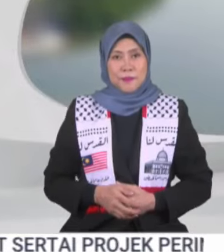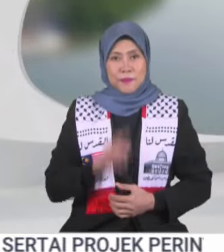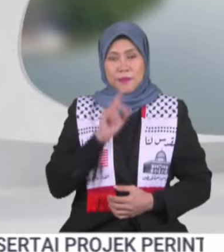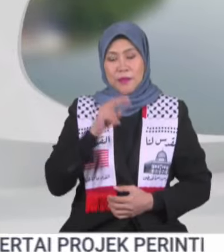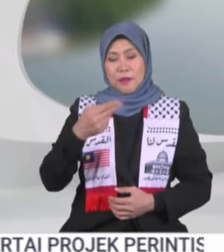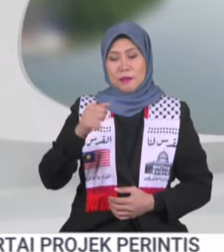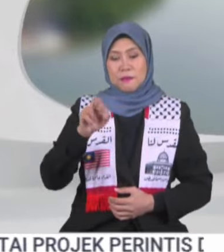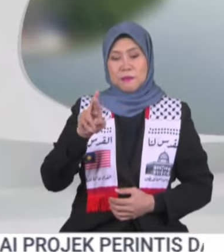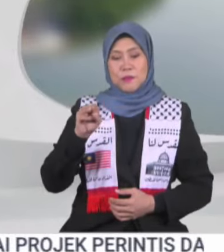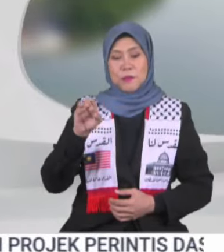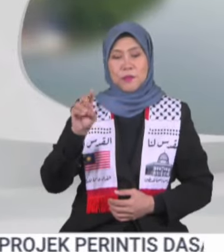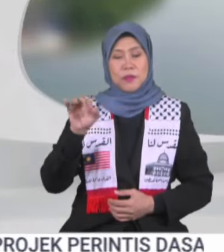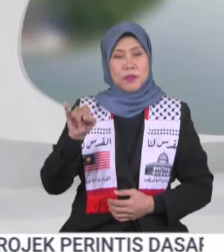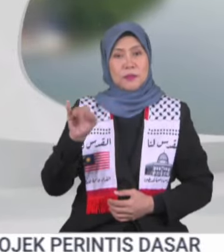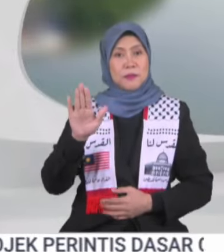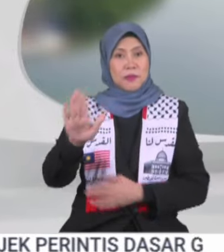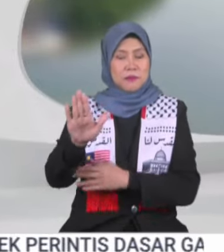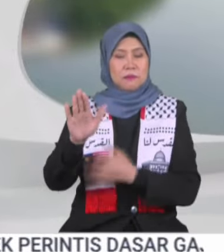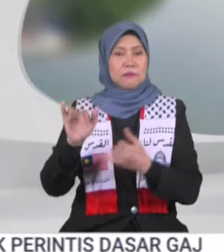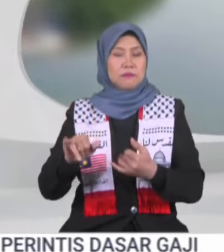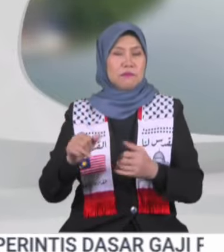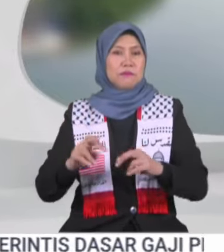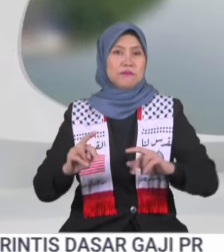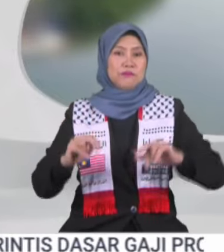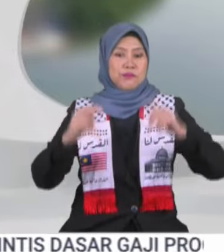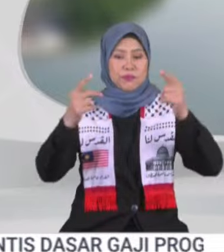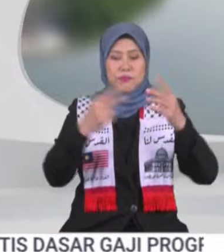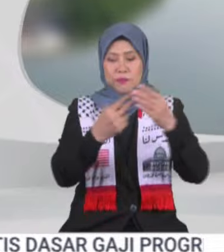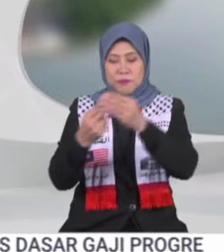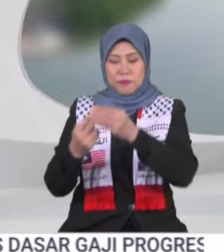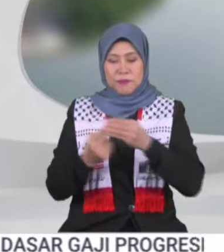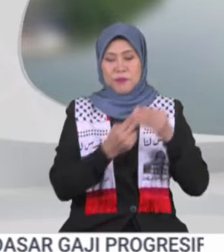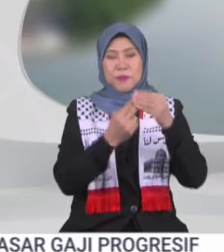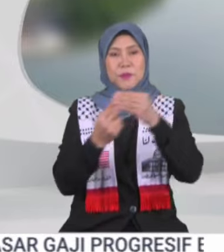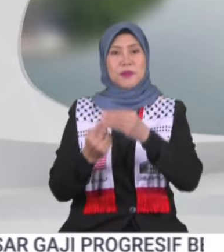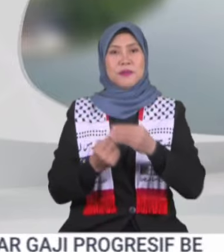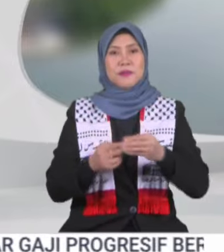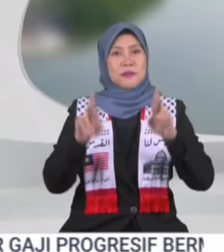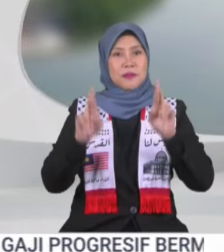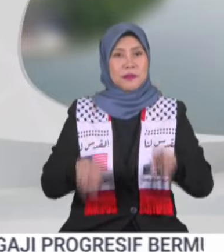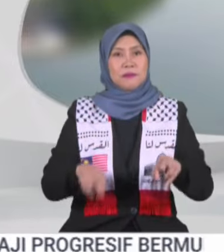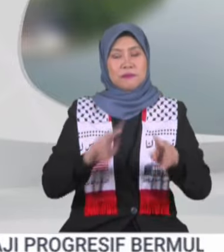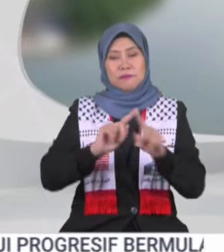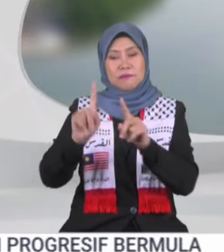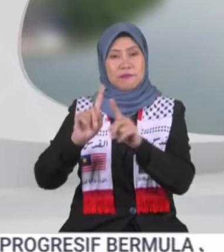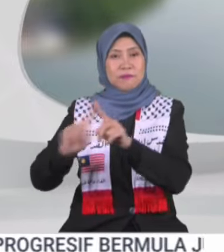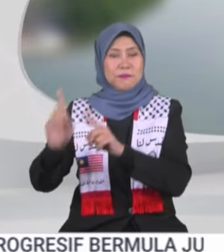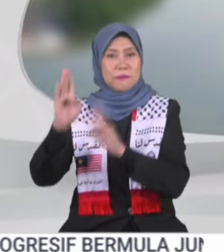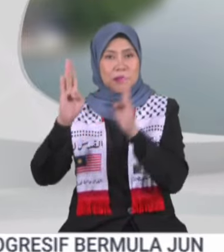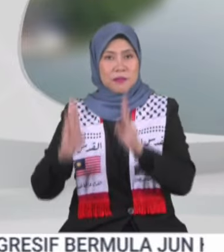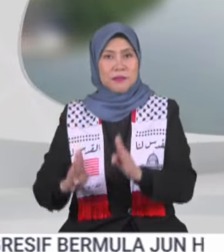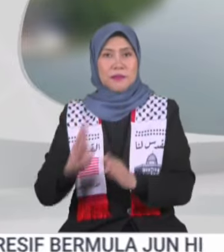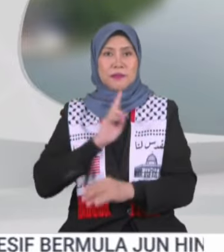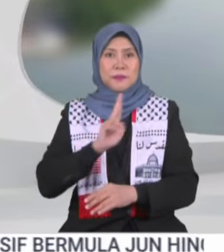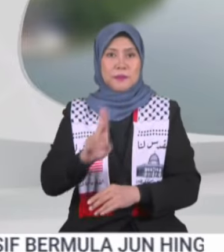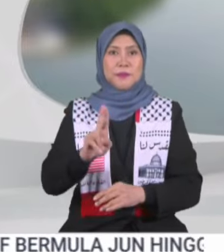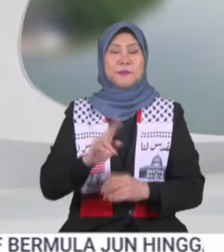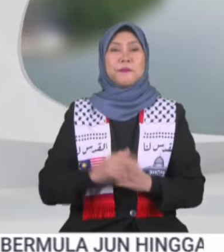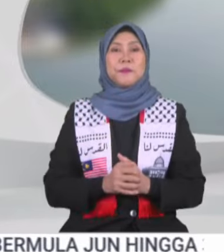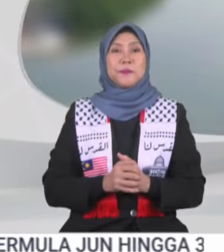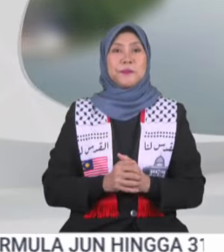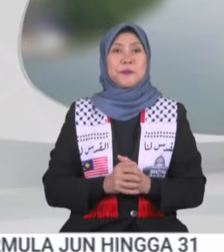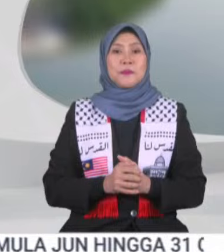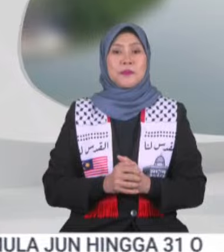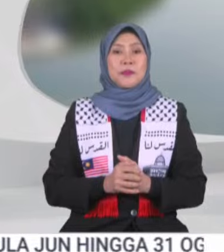Madani berupaya meningkatkan keharmonian dan perpaduan antara rakyat berbilang kaum dan agama ketua pengarah